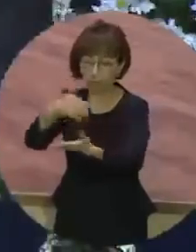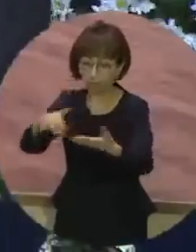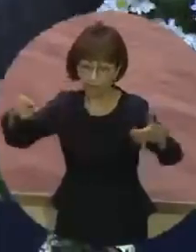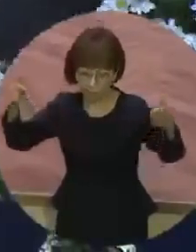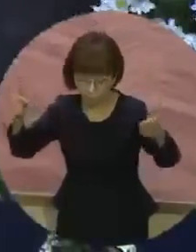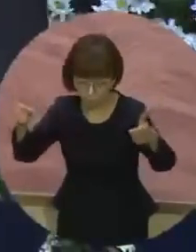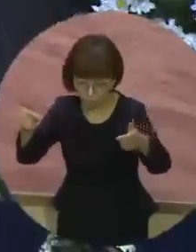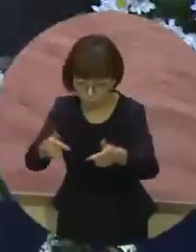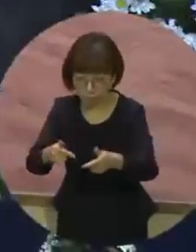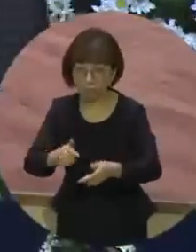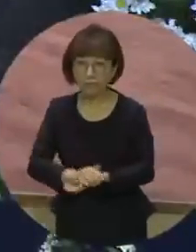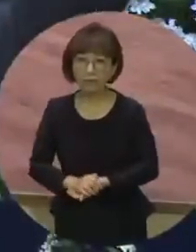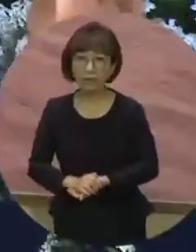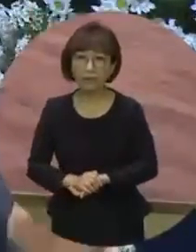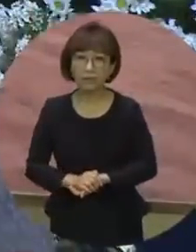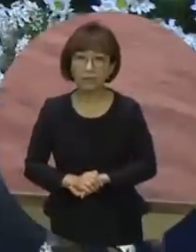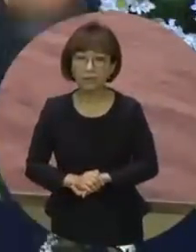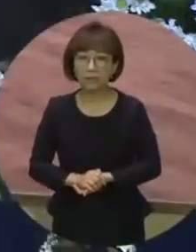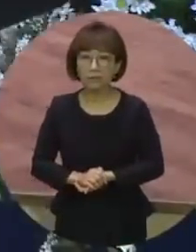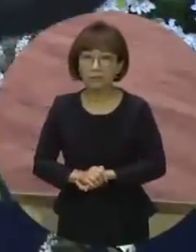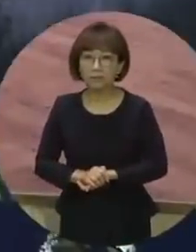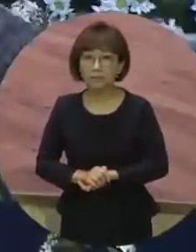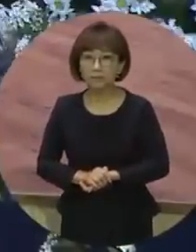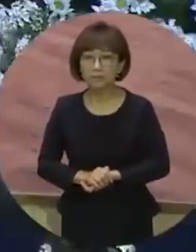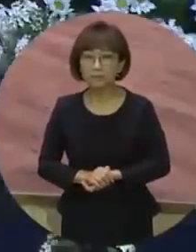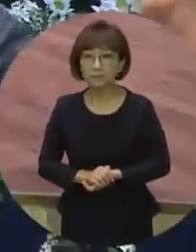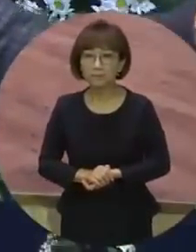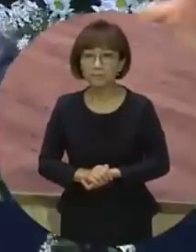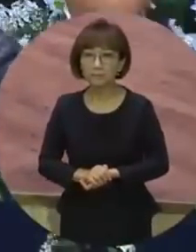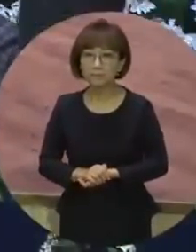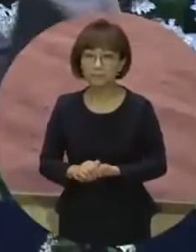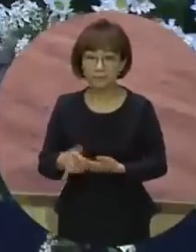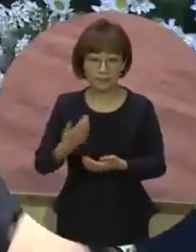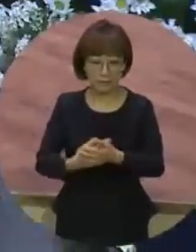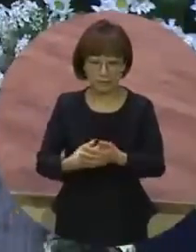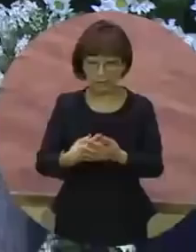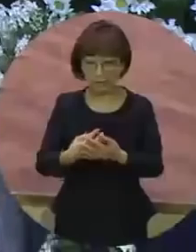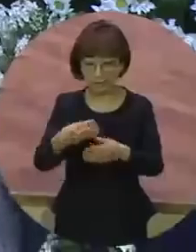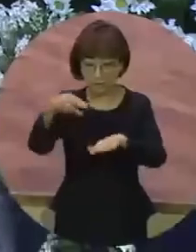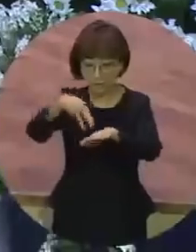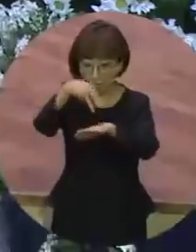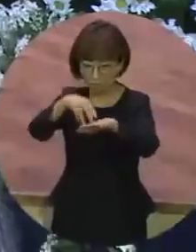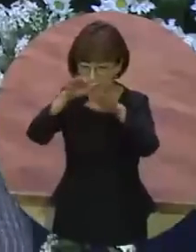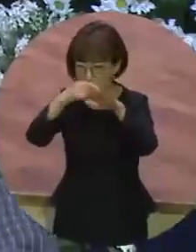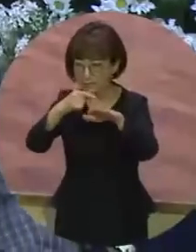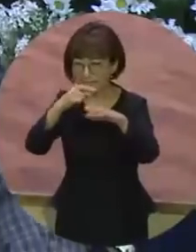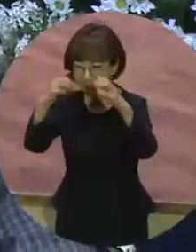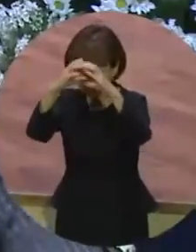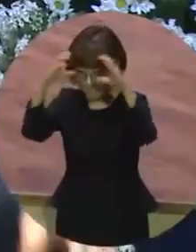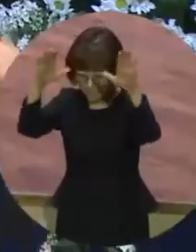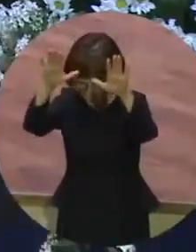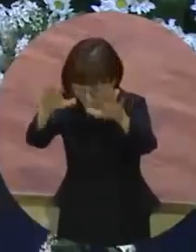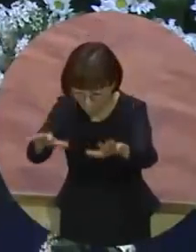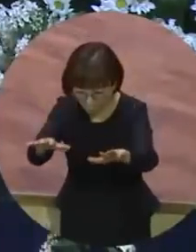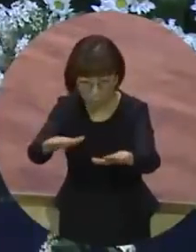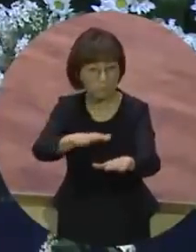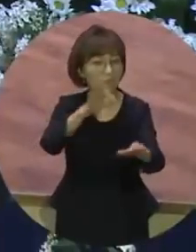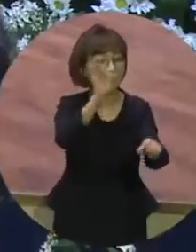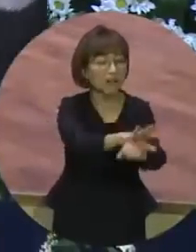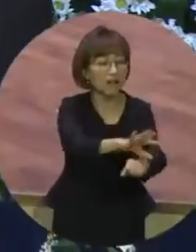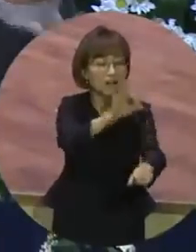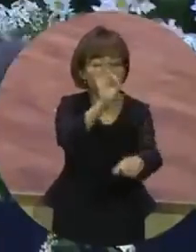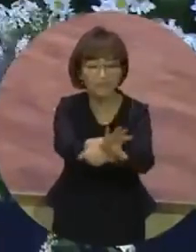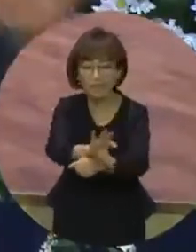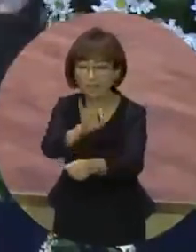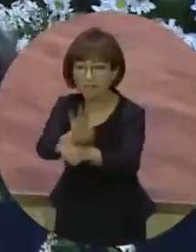그 막 실감나게 막 영상을 다 보여줬어 다 교회 무슬림이 사고 무너지고 지금 교회가 다 문을 닫고 성전이